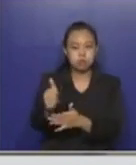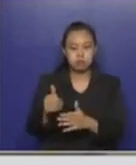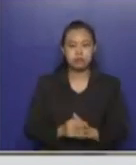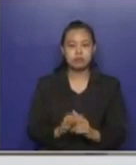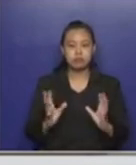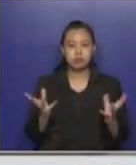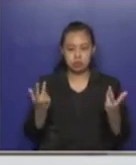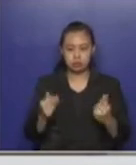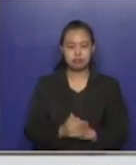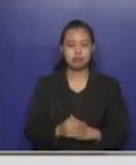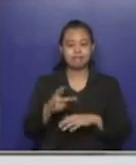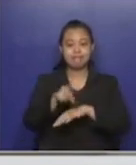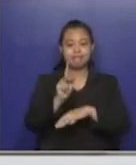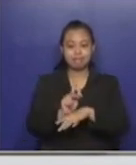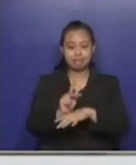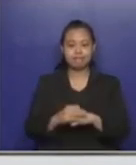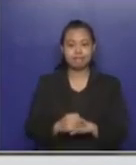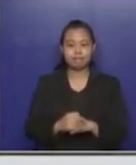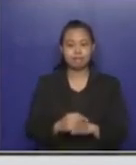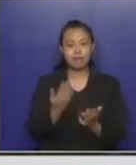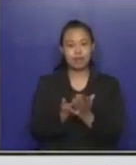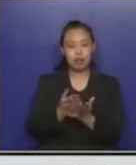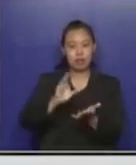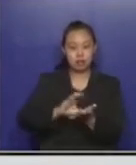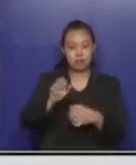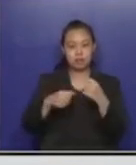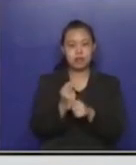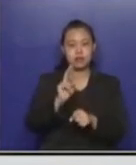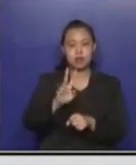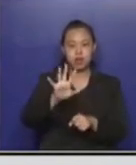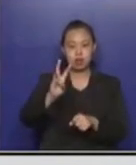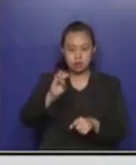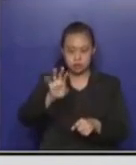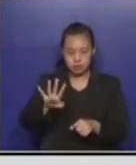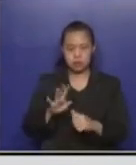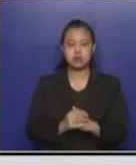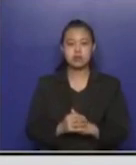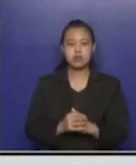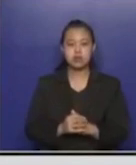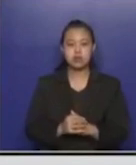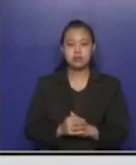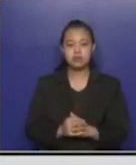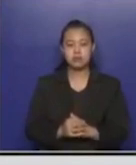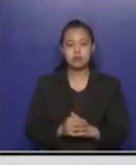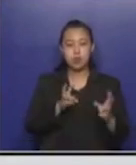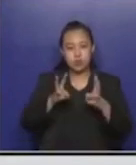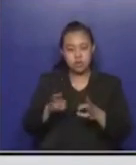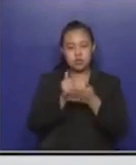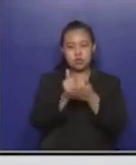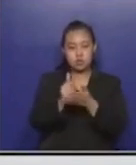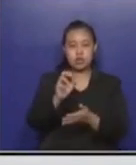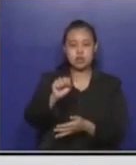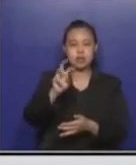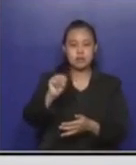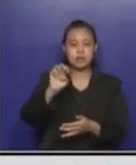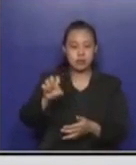ด์จบนะคะท่านประธานคะนอกเหนือจากเรื่องงบปี64ที่ฉันพูดถึงดิฉันก็อยากจะพูดถึงมาตรการการช่วย SME จากโ